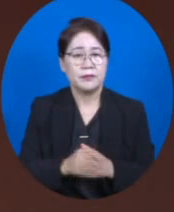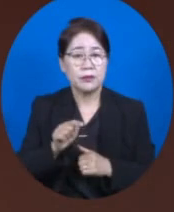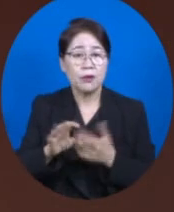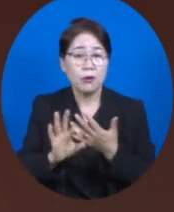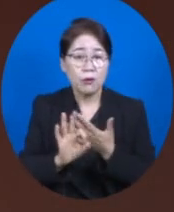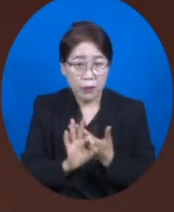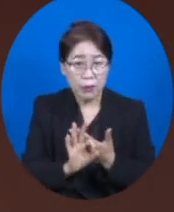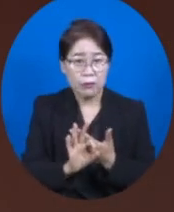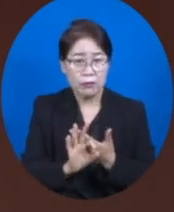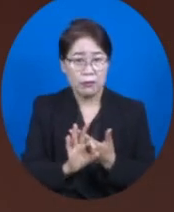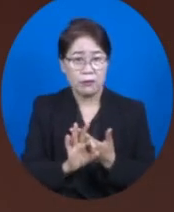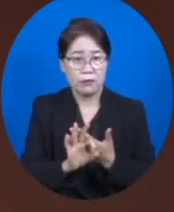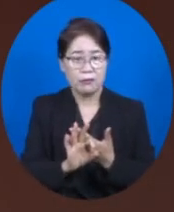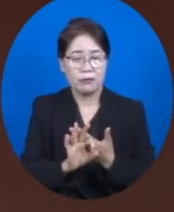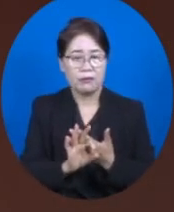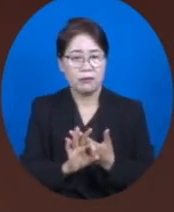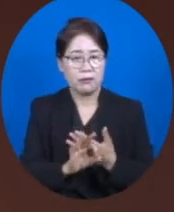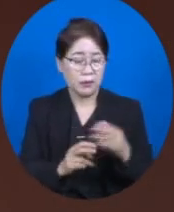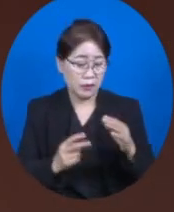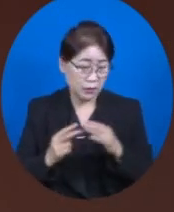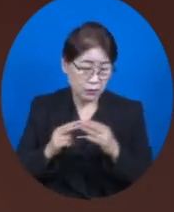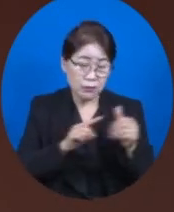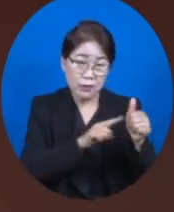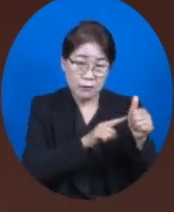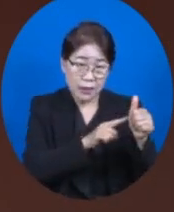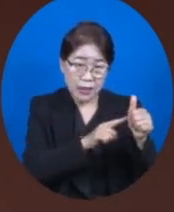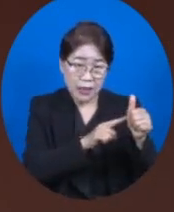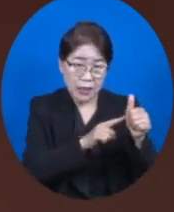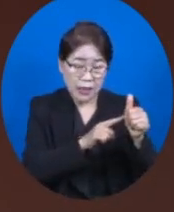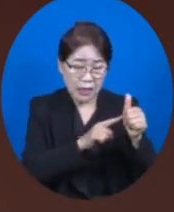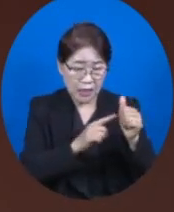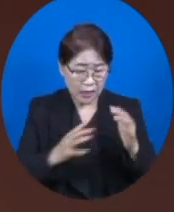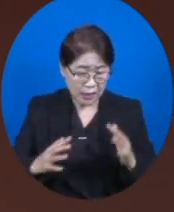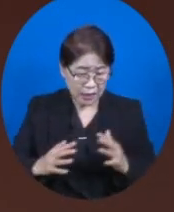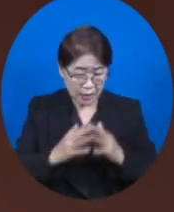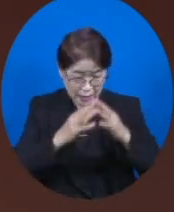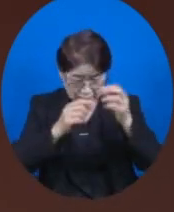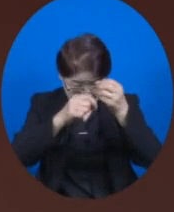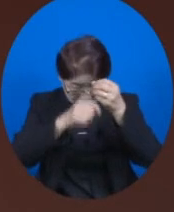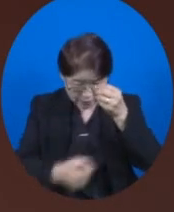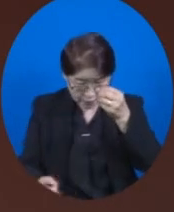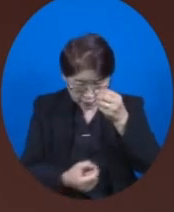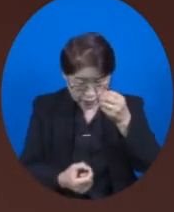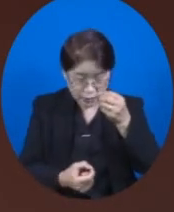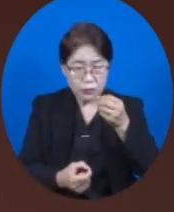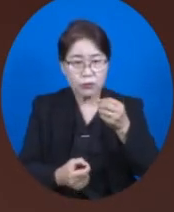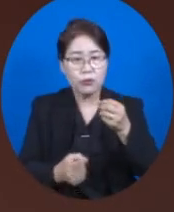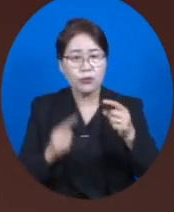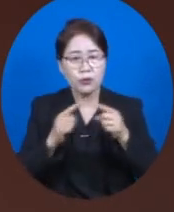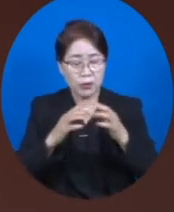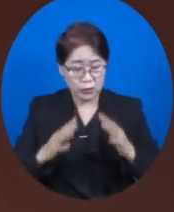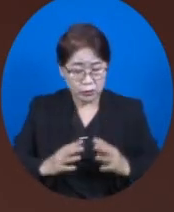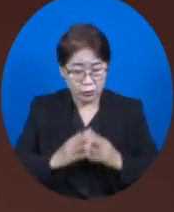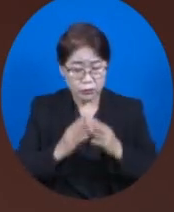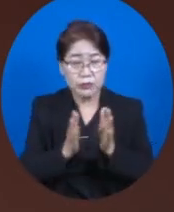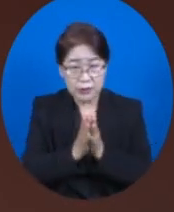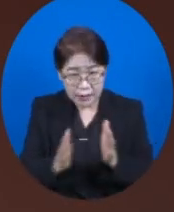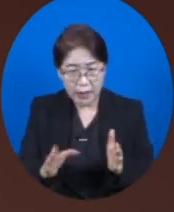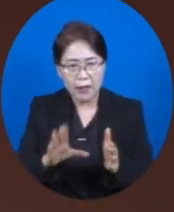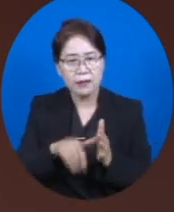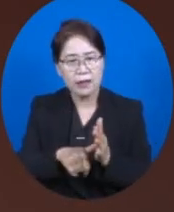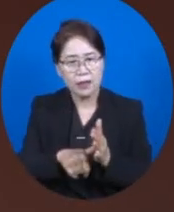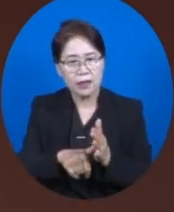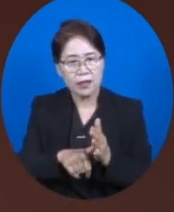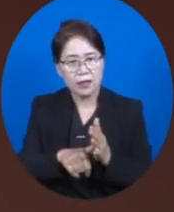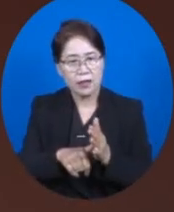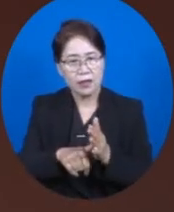그러면 스룹바벨이 그 손에 다림줄을 가지고 성전 공사를 진행하고 있을 때에 누가